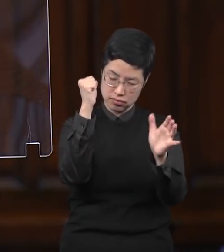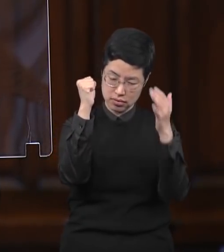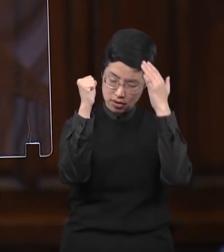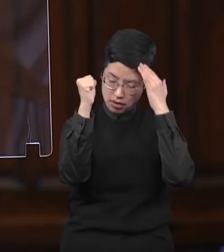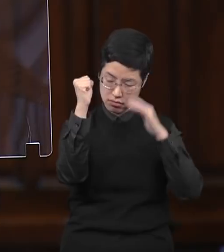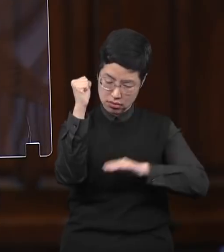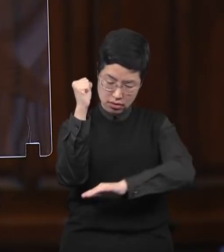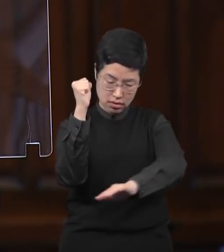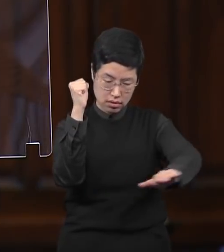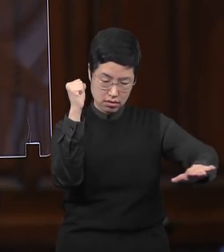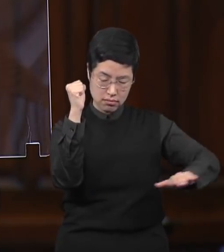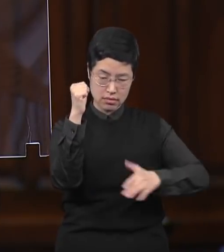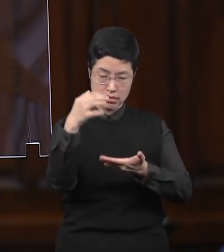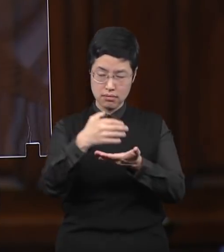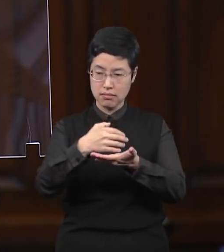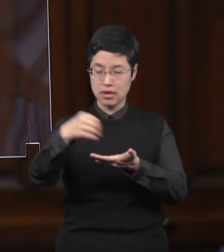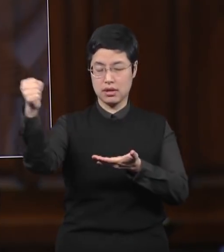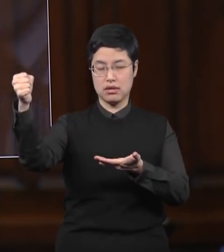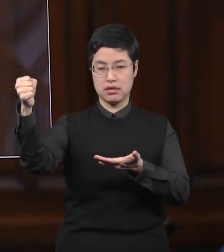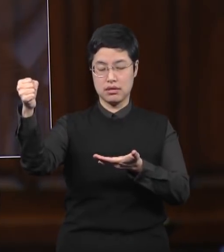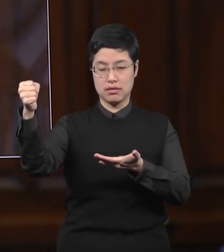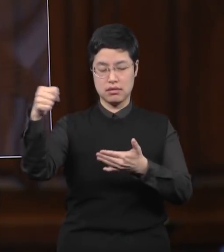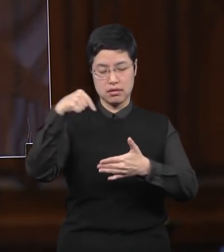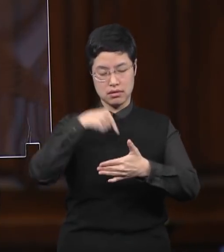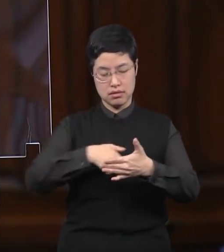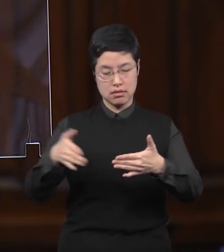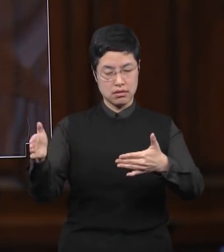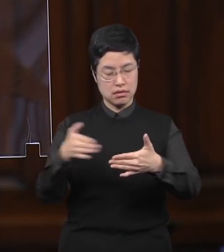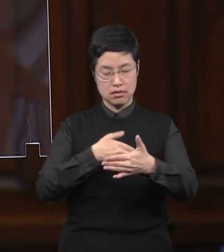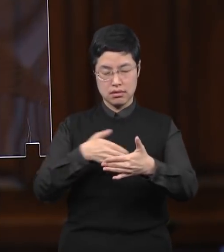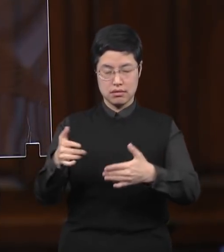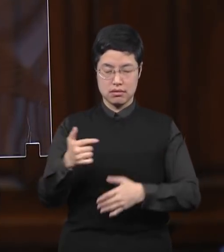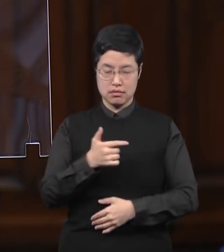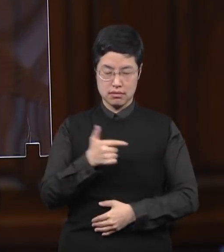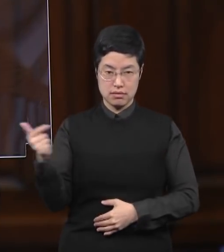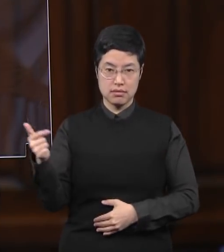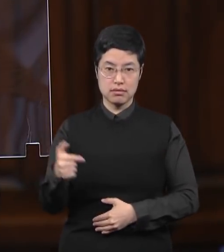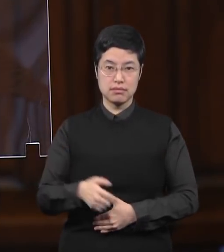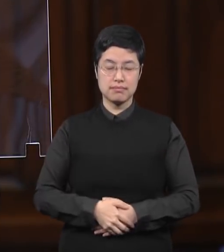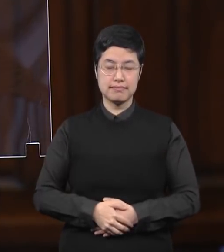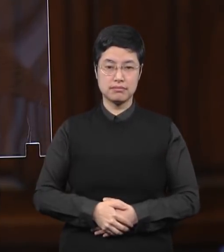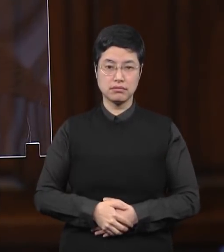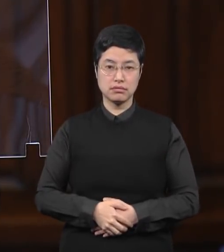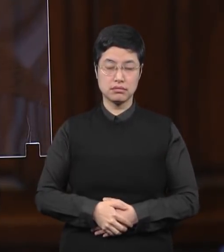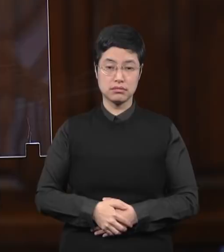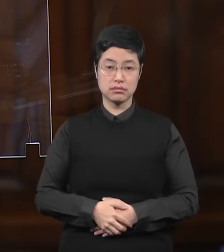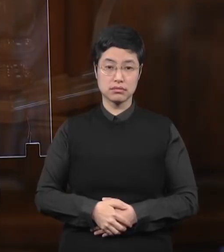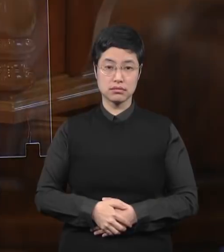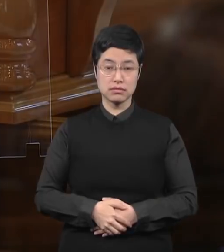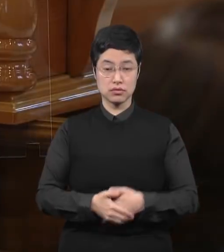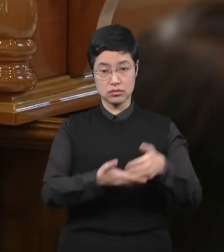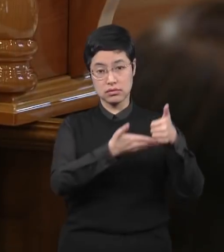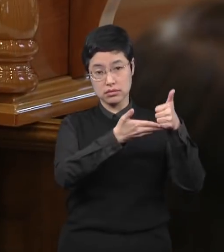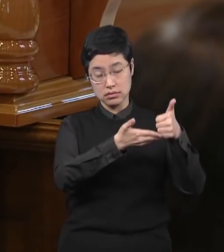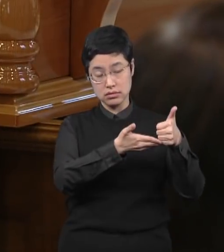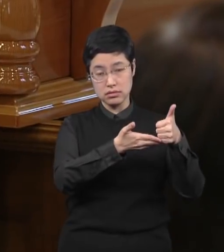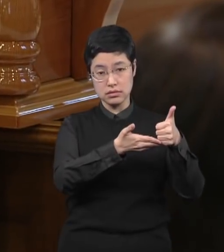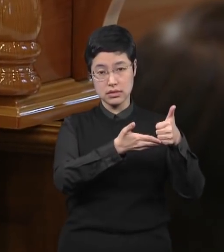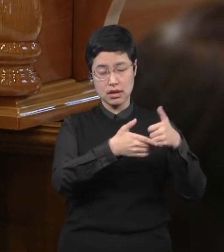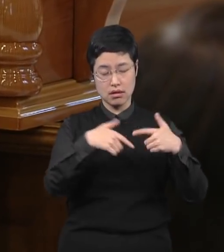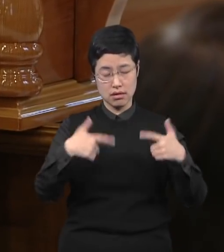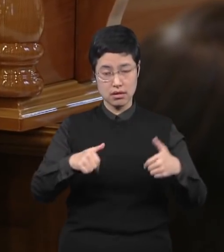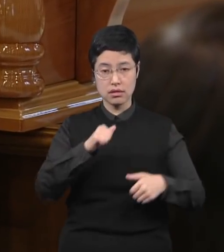빼앗긴 상실감을 억누를 길이 없습니다. 주영님께서는 늘